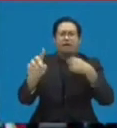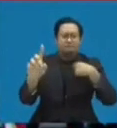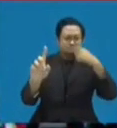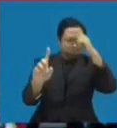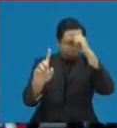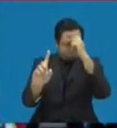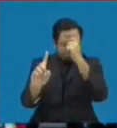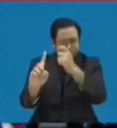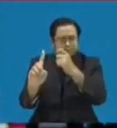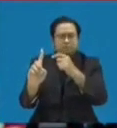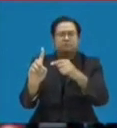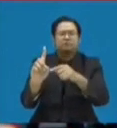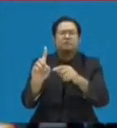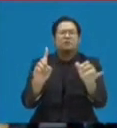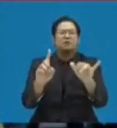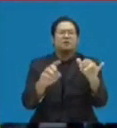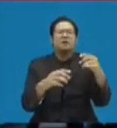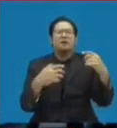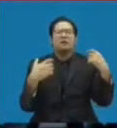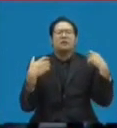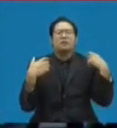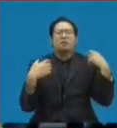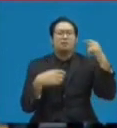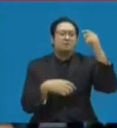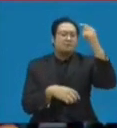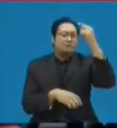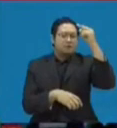Hai beserta para gubernur